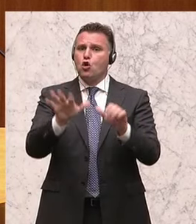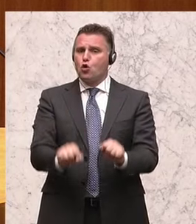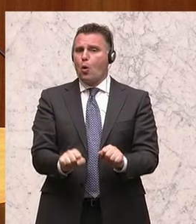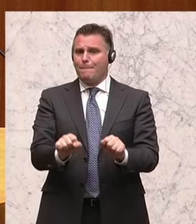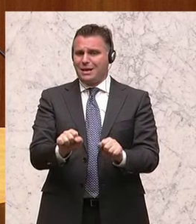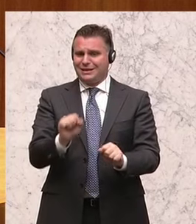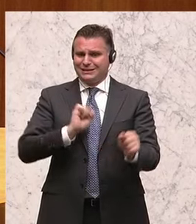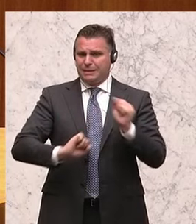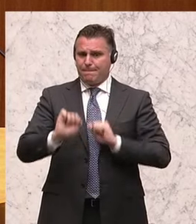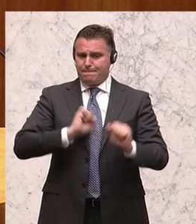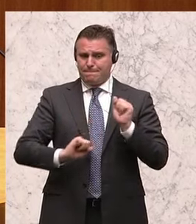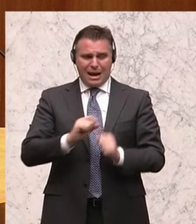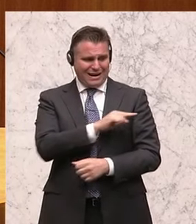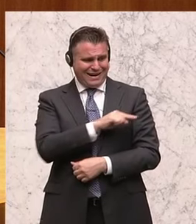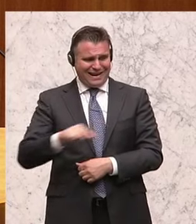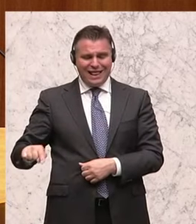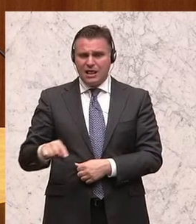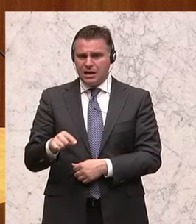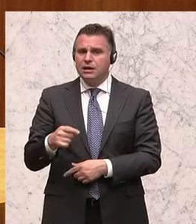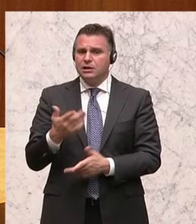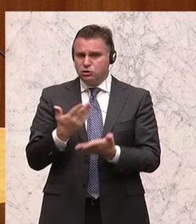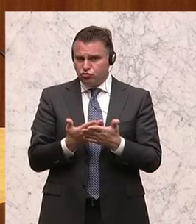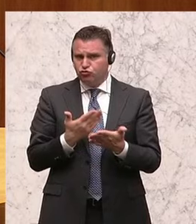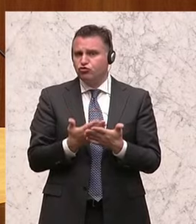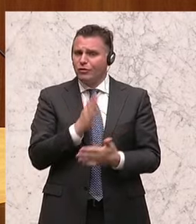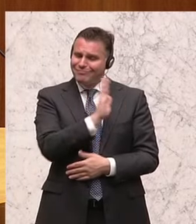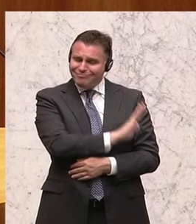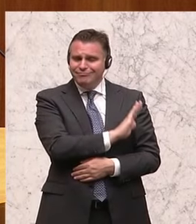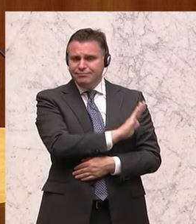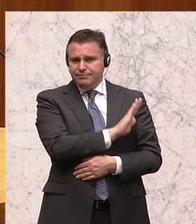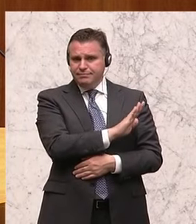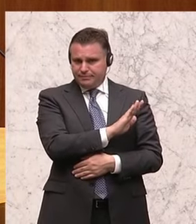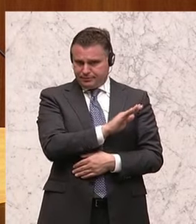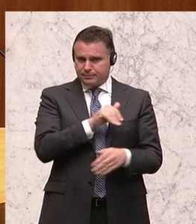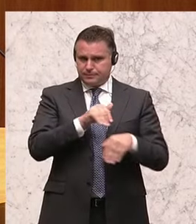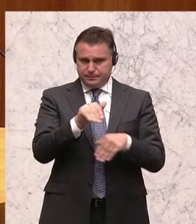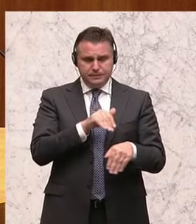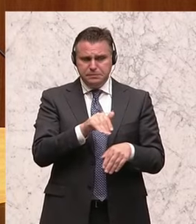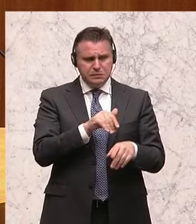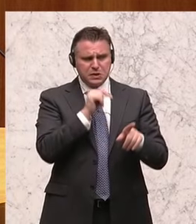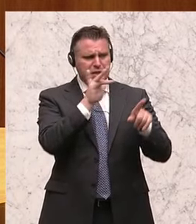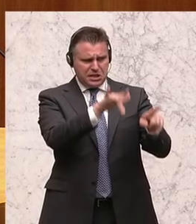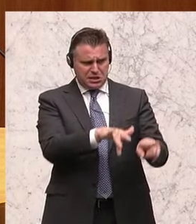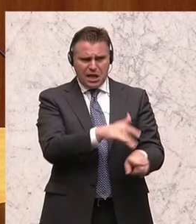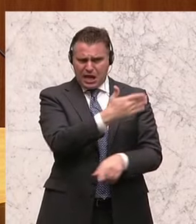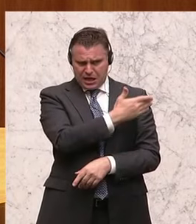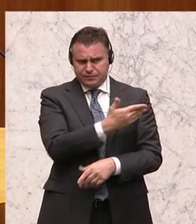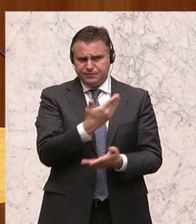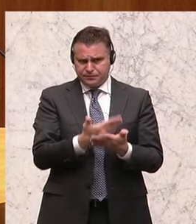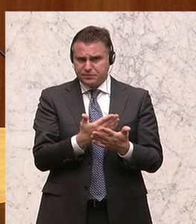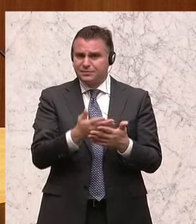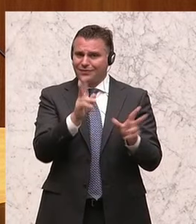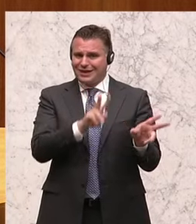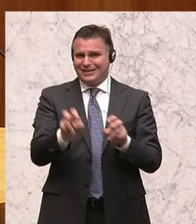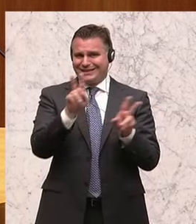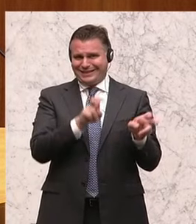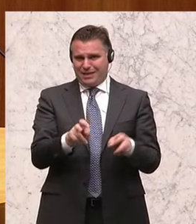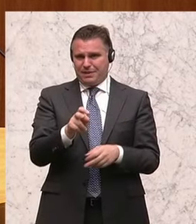den Kompetenzmangel der Ministerpartie zeigen würde. Das war ihr Zitat. Sie ist eh nicht da, macht nichts. Das war das Zitat des